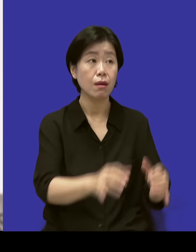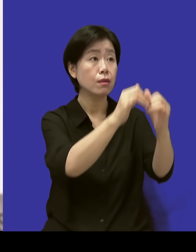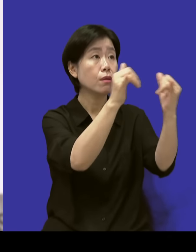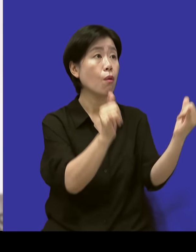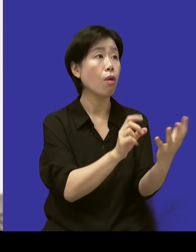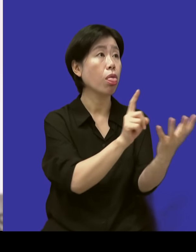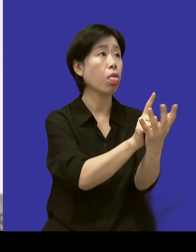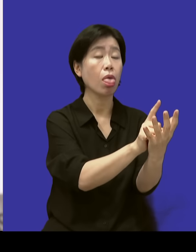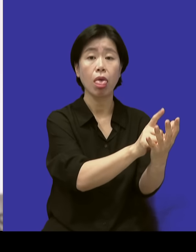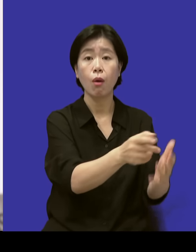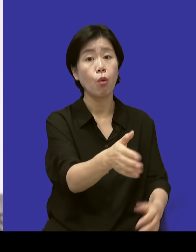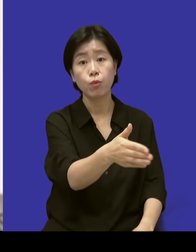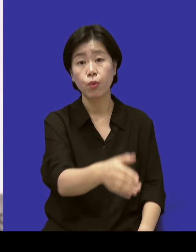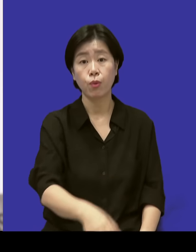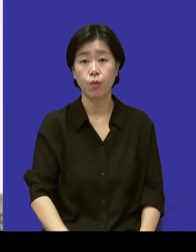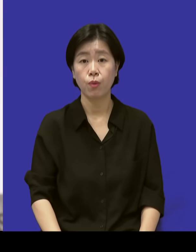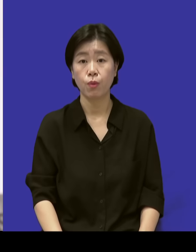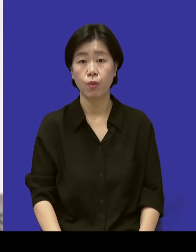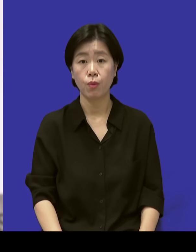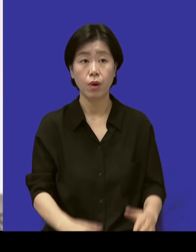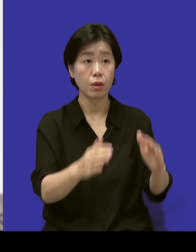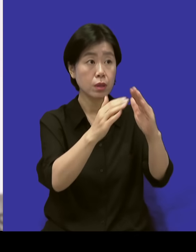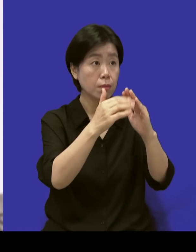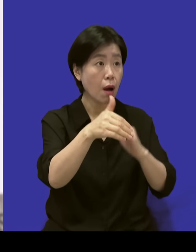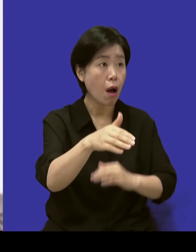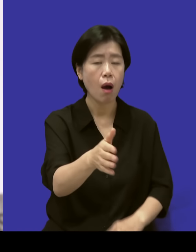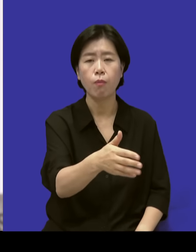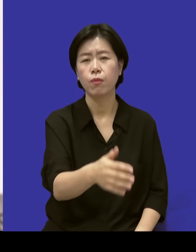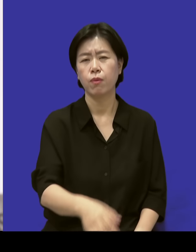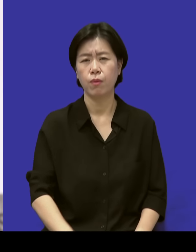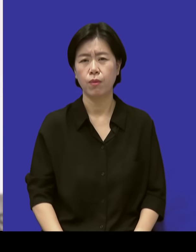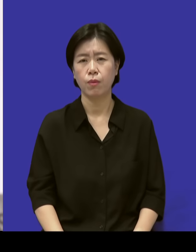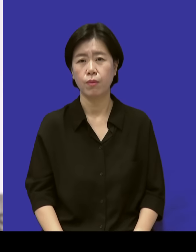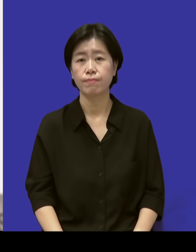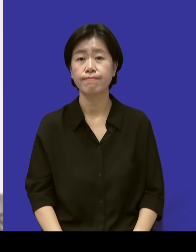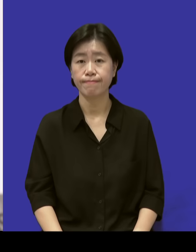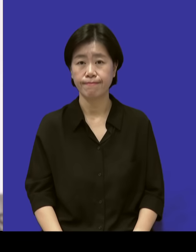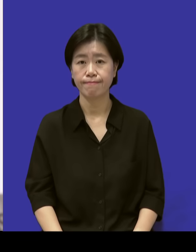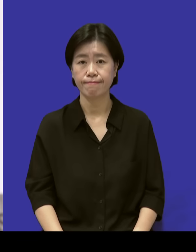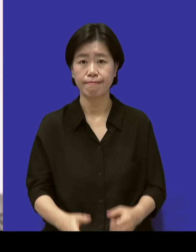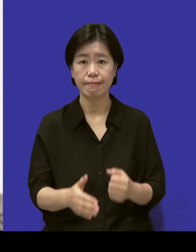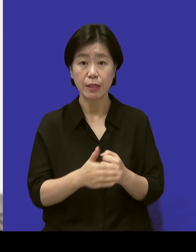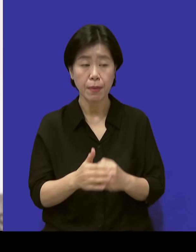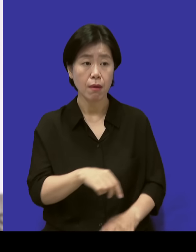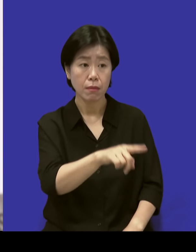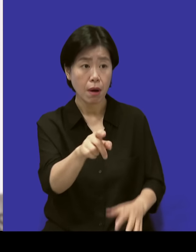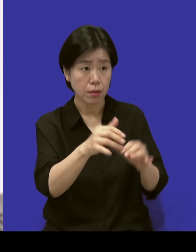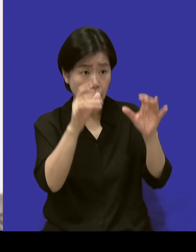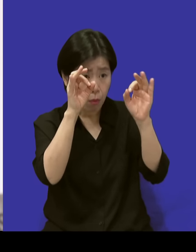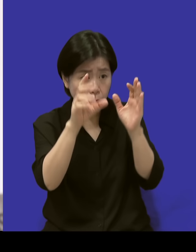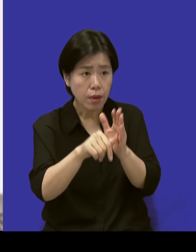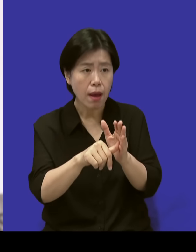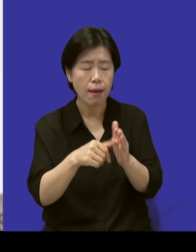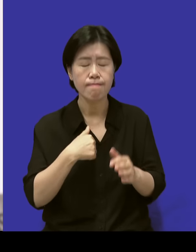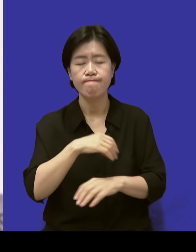나가서 받아주는 사람도 없어요. 그렇겠죠. 그러니까 얘네들을 보면서 매일 매일 감사가 생기는 거예요. 네.